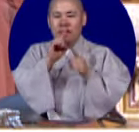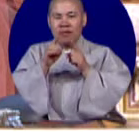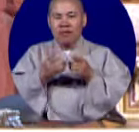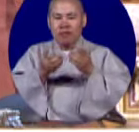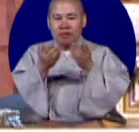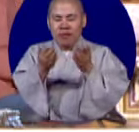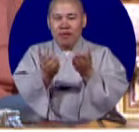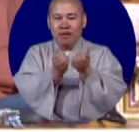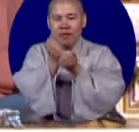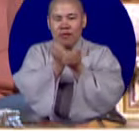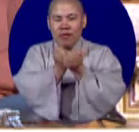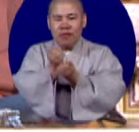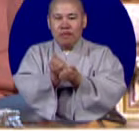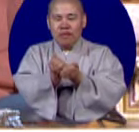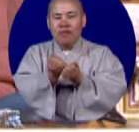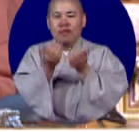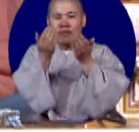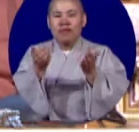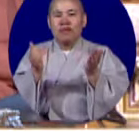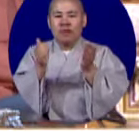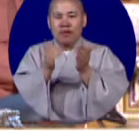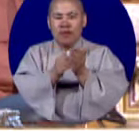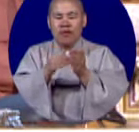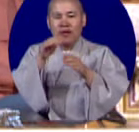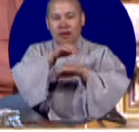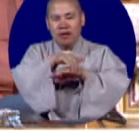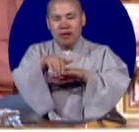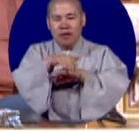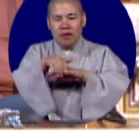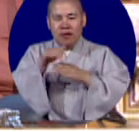하고 마치겠습니다.